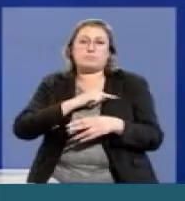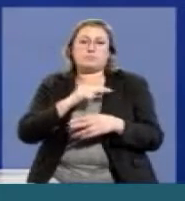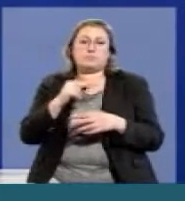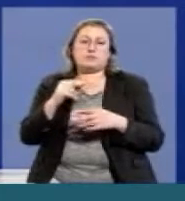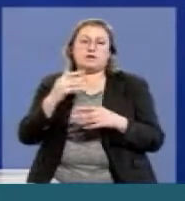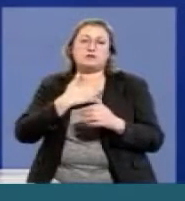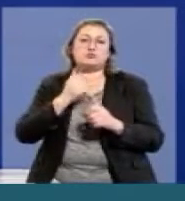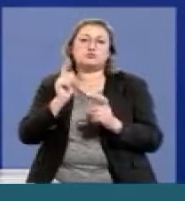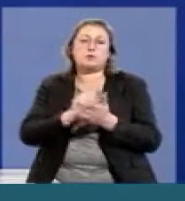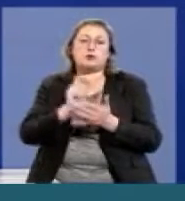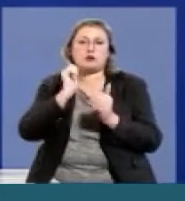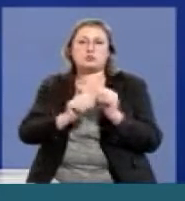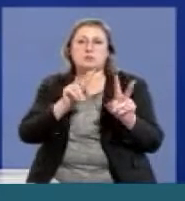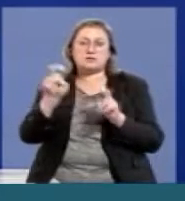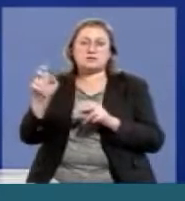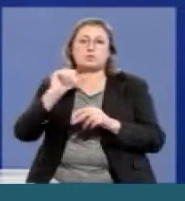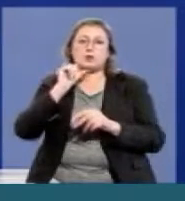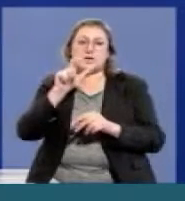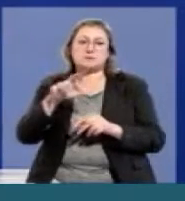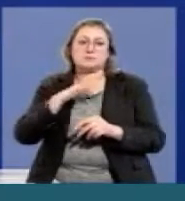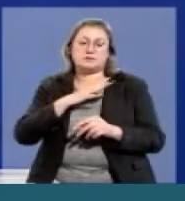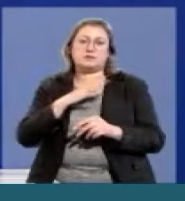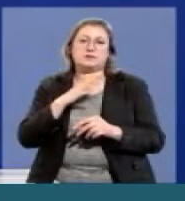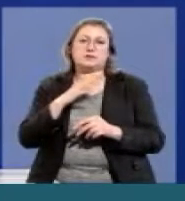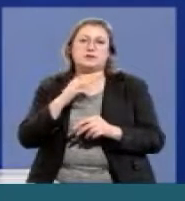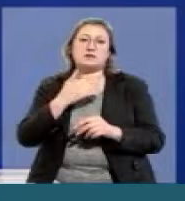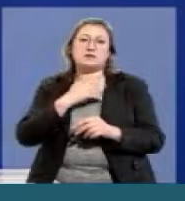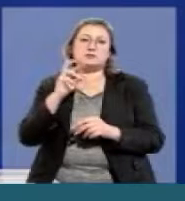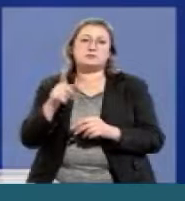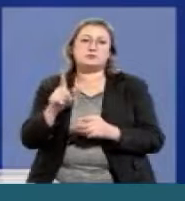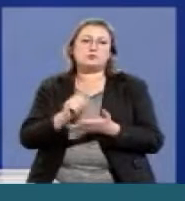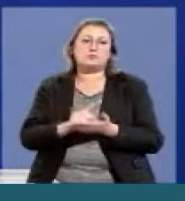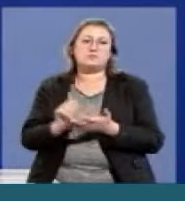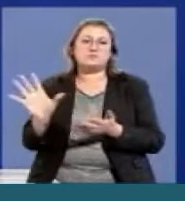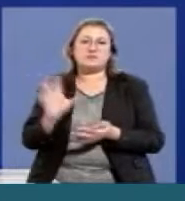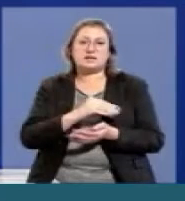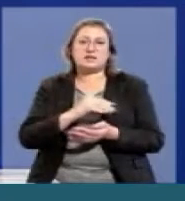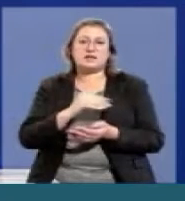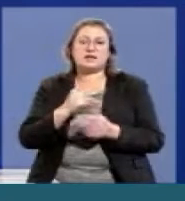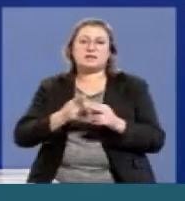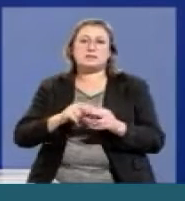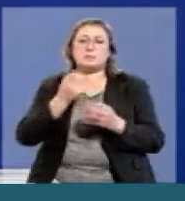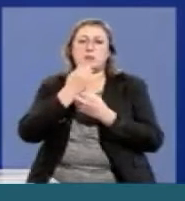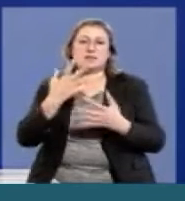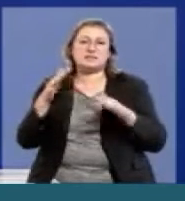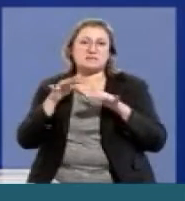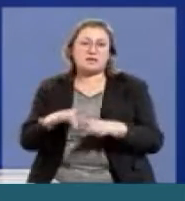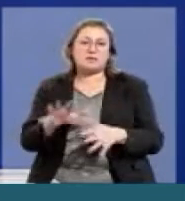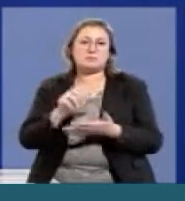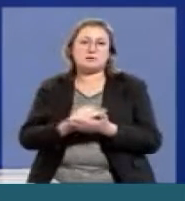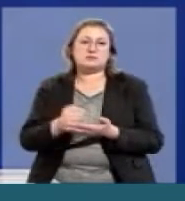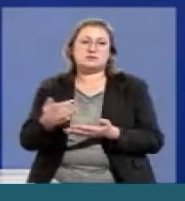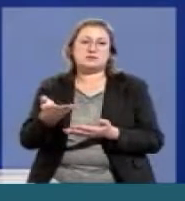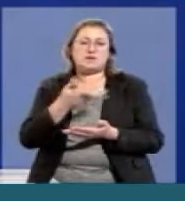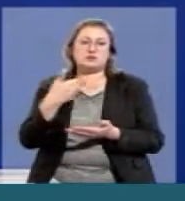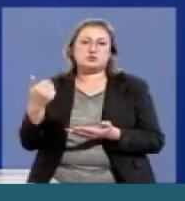чтобы в каждой номинации кустанайцы были лауреатами. Хотелось бы, чтобы все за все те благие дела, которым занимаются